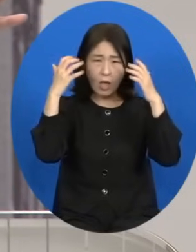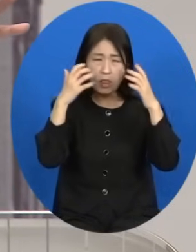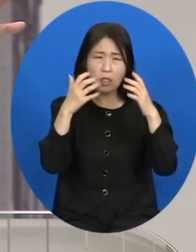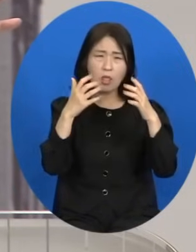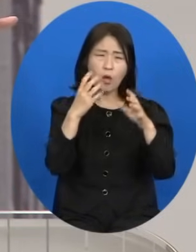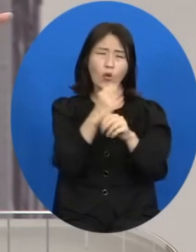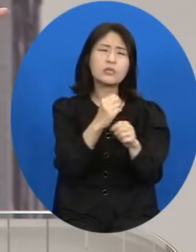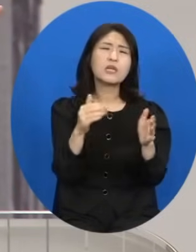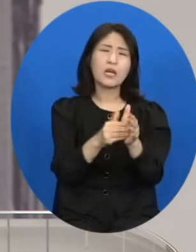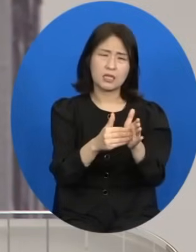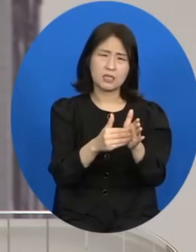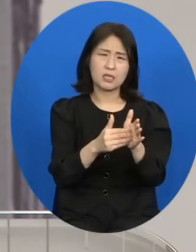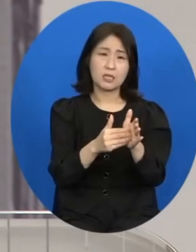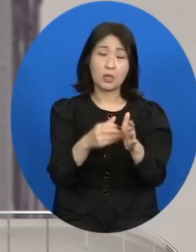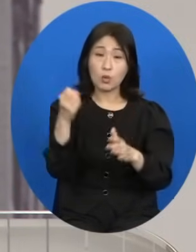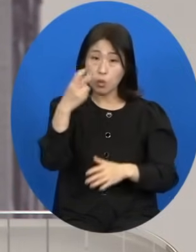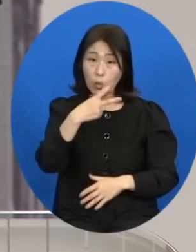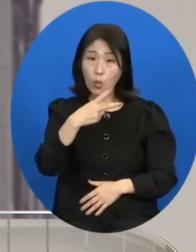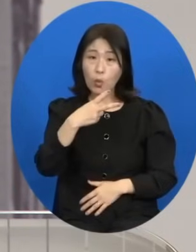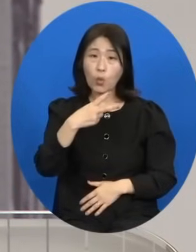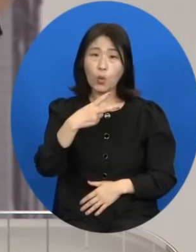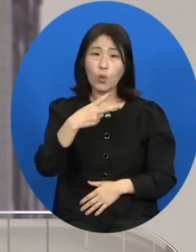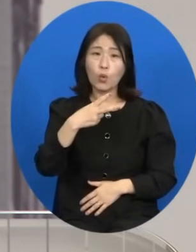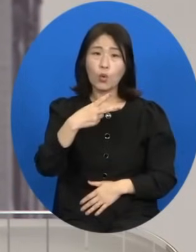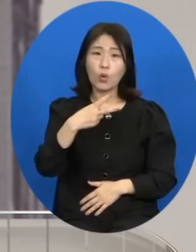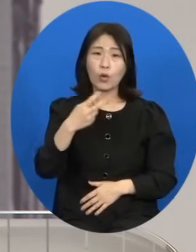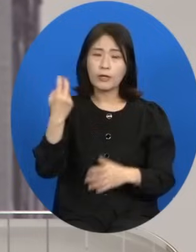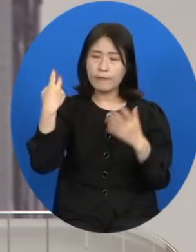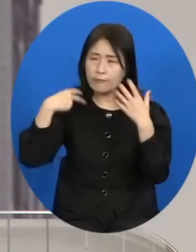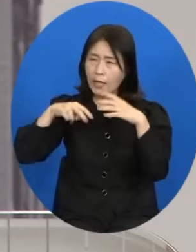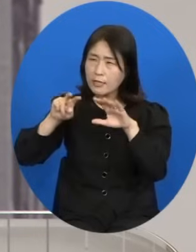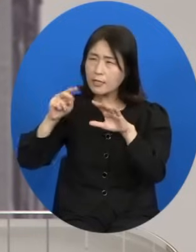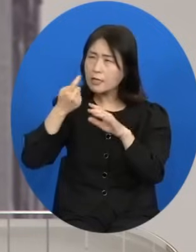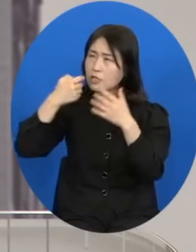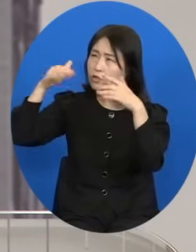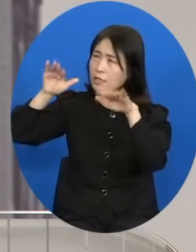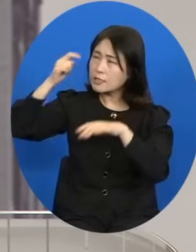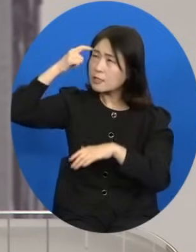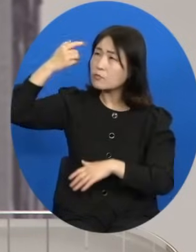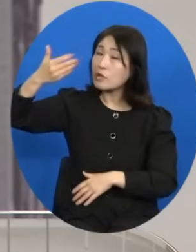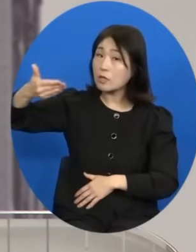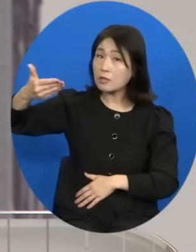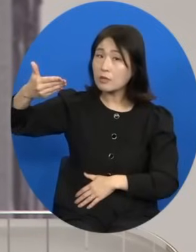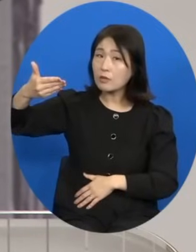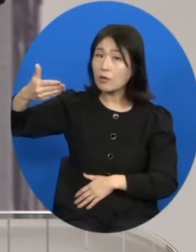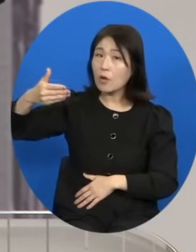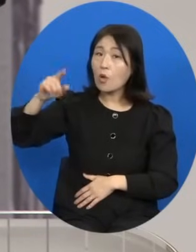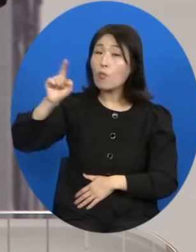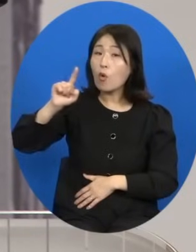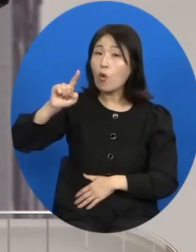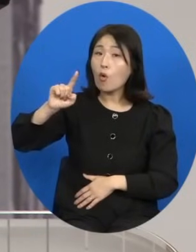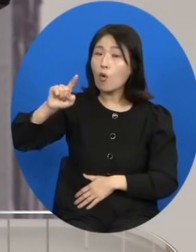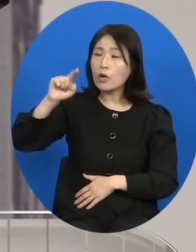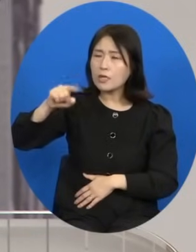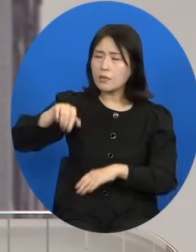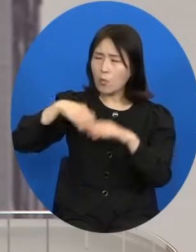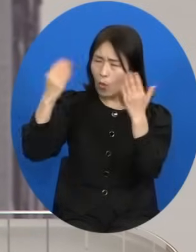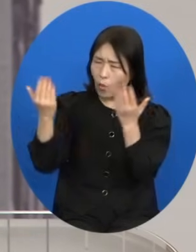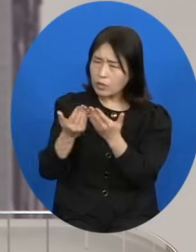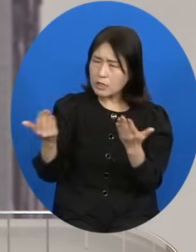되겠습니까는 질문과 또 한 편으로는이 다니엘이 천사에게 묻는 질문인데이 모든 일의 결국은 어떻게